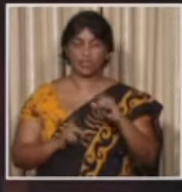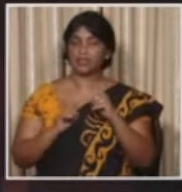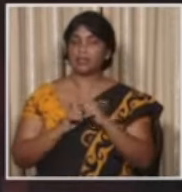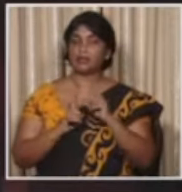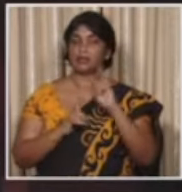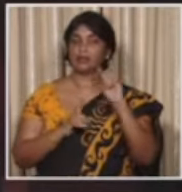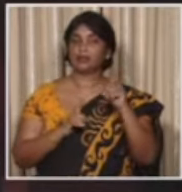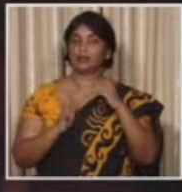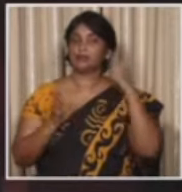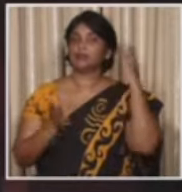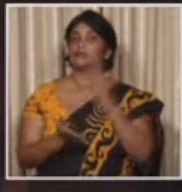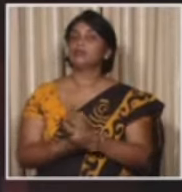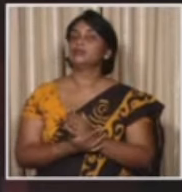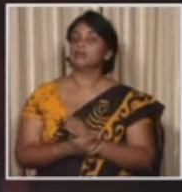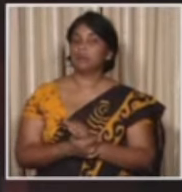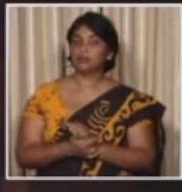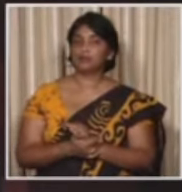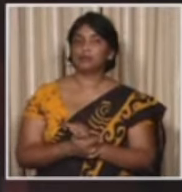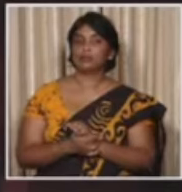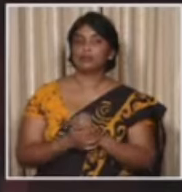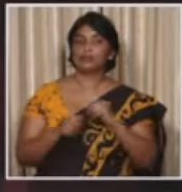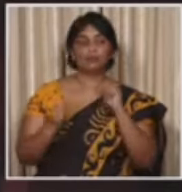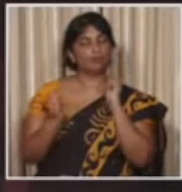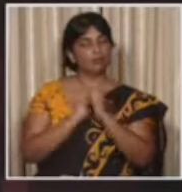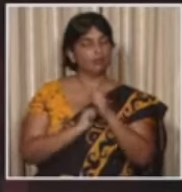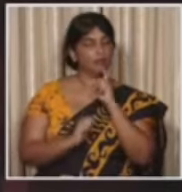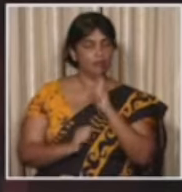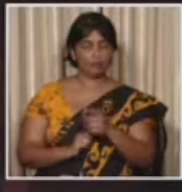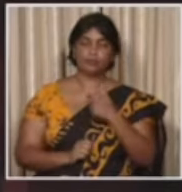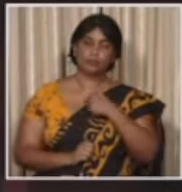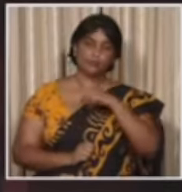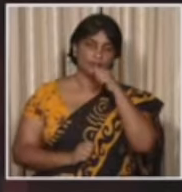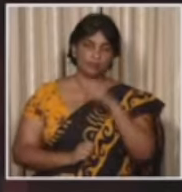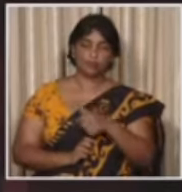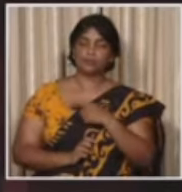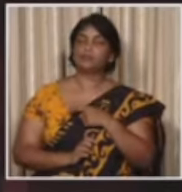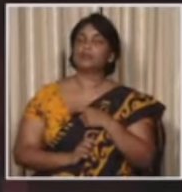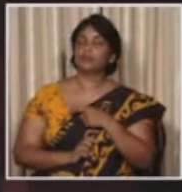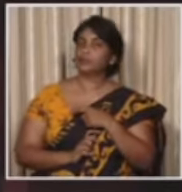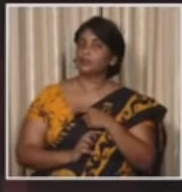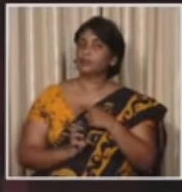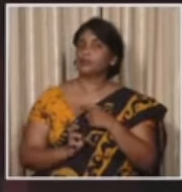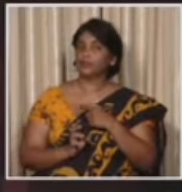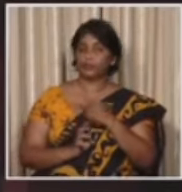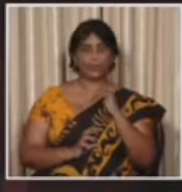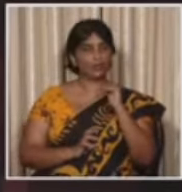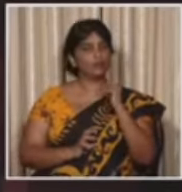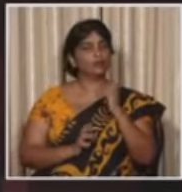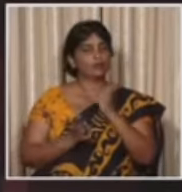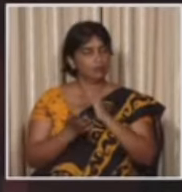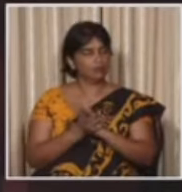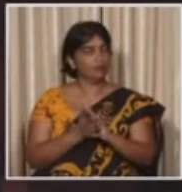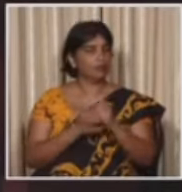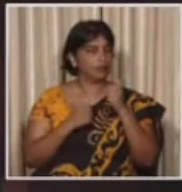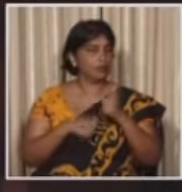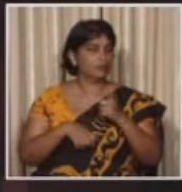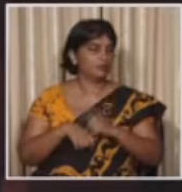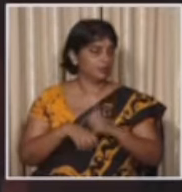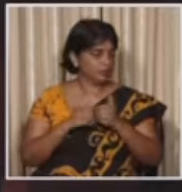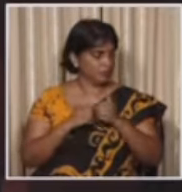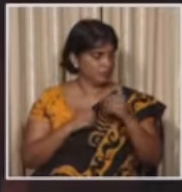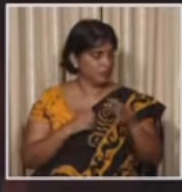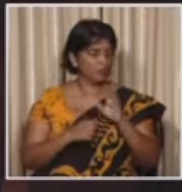දිනතෙක් අත්හිටුවන්නේ කියලා අපි සංශෝධනය කරනවා. මොකද ඇත්ත වශයෙන්ම යම්කිසි සාධාරණ කාල